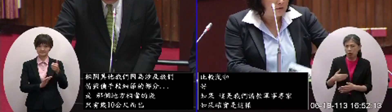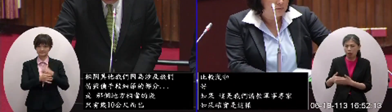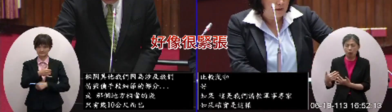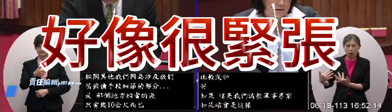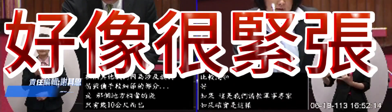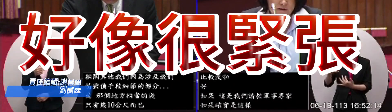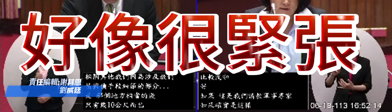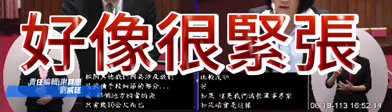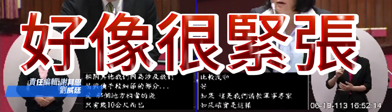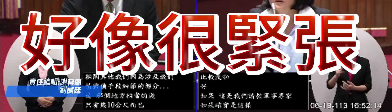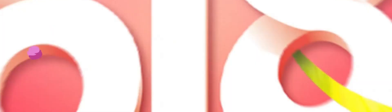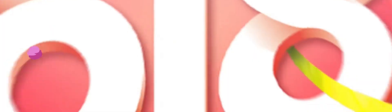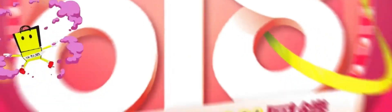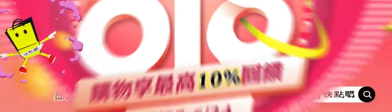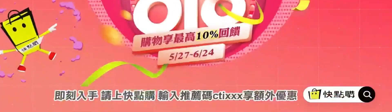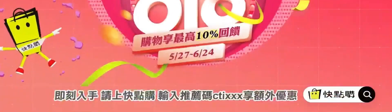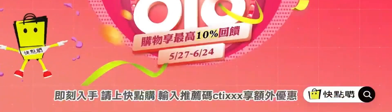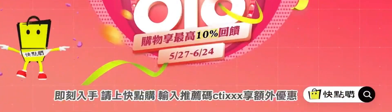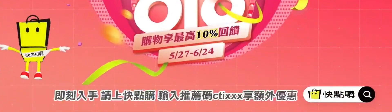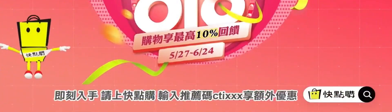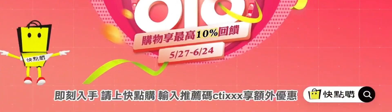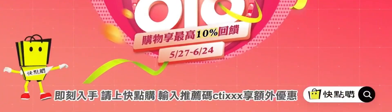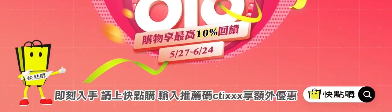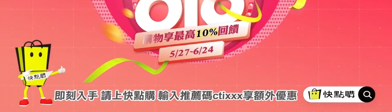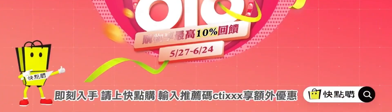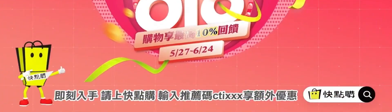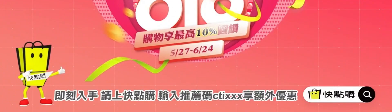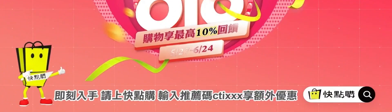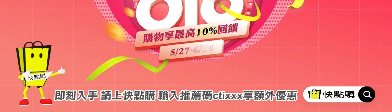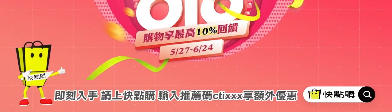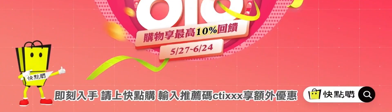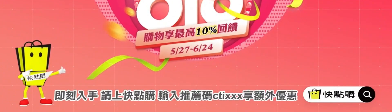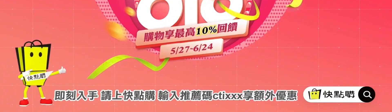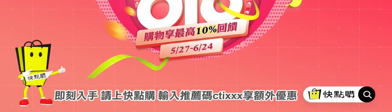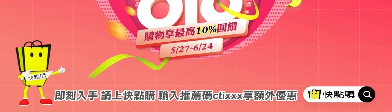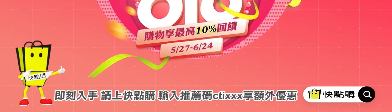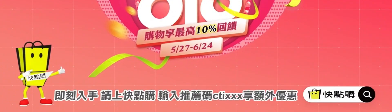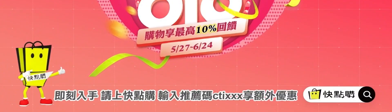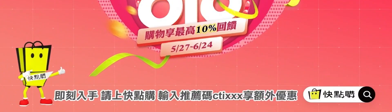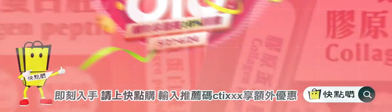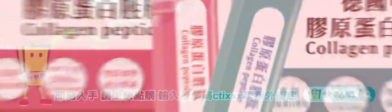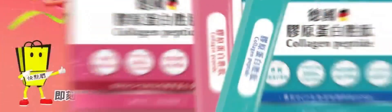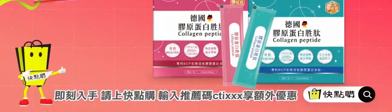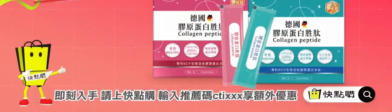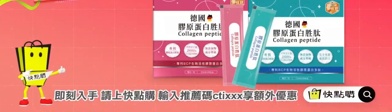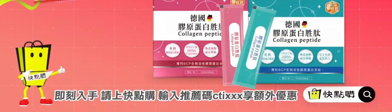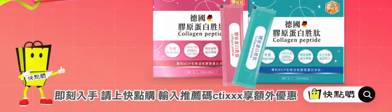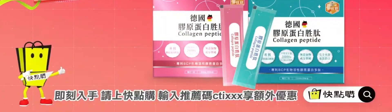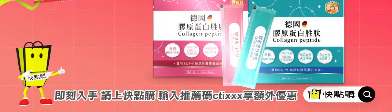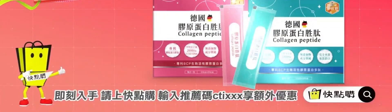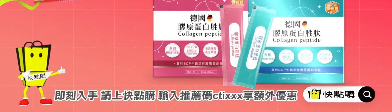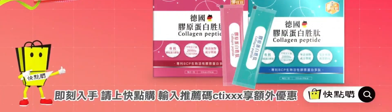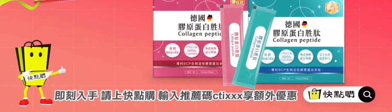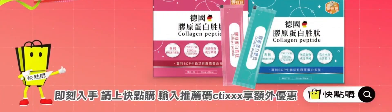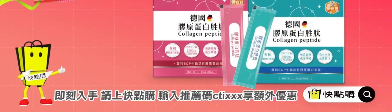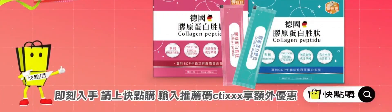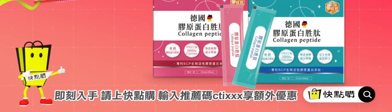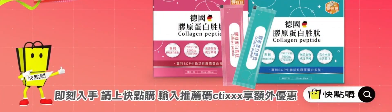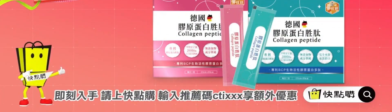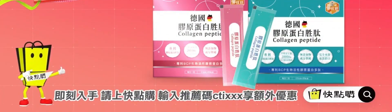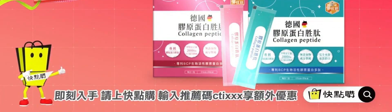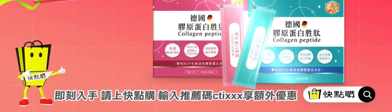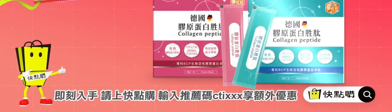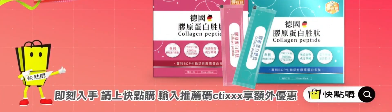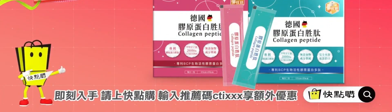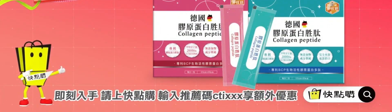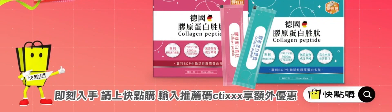不要弄到这么好像很紧张哦。 快点购618狂欢年中庆，全场惊喜等你来拿！您也想要加值行动力，维持青春